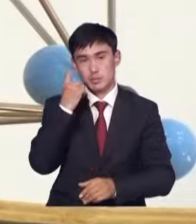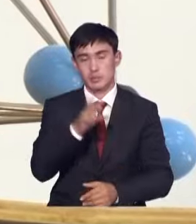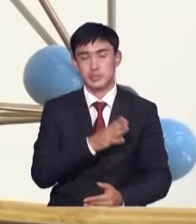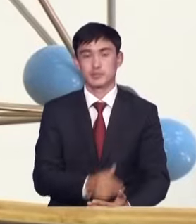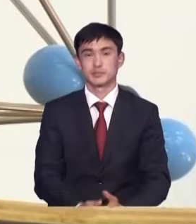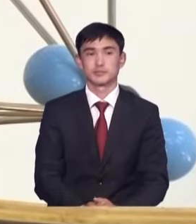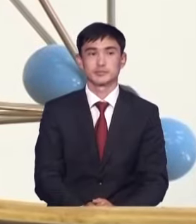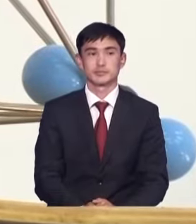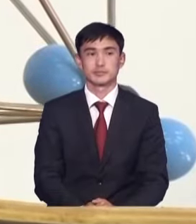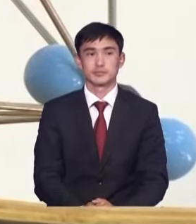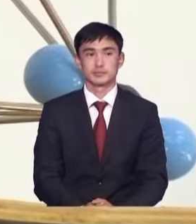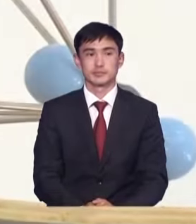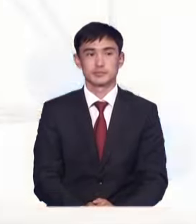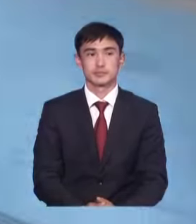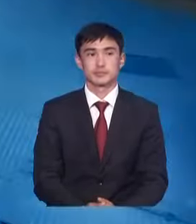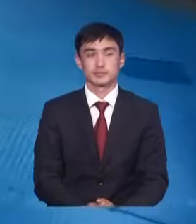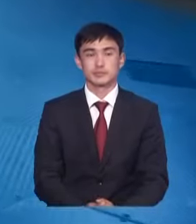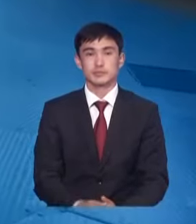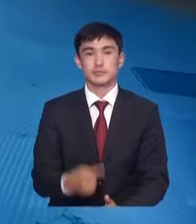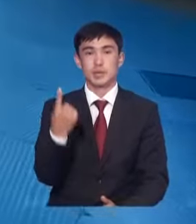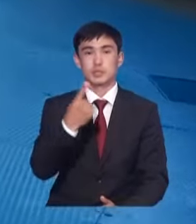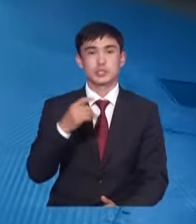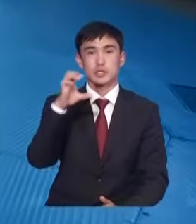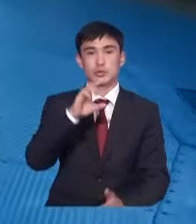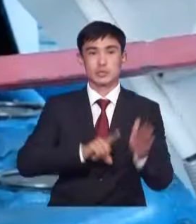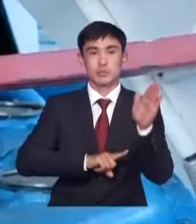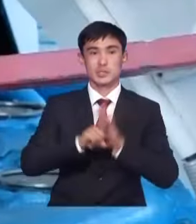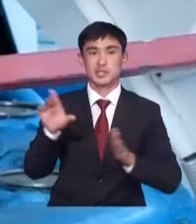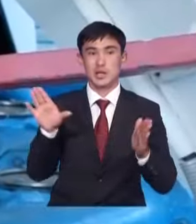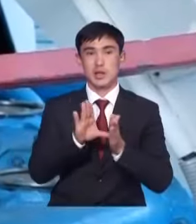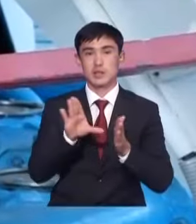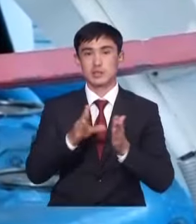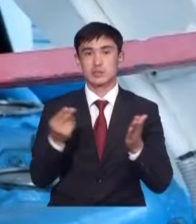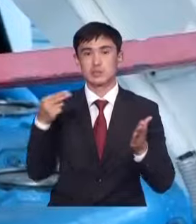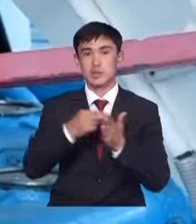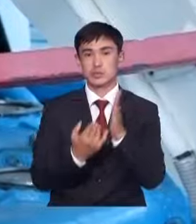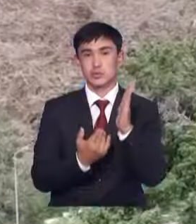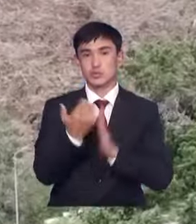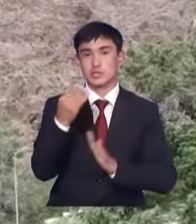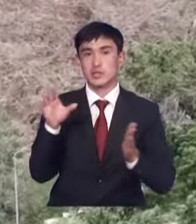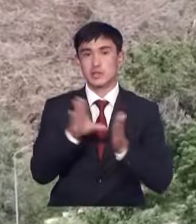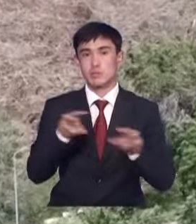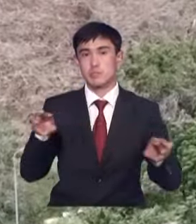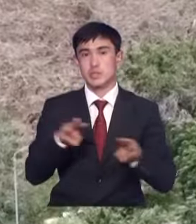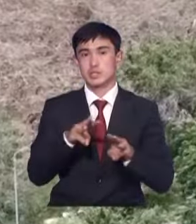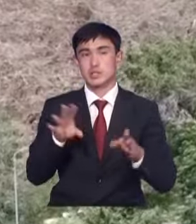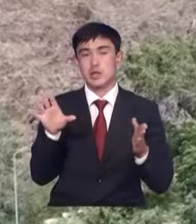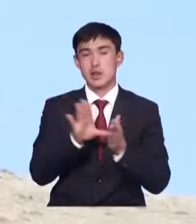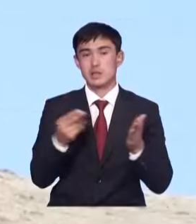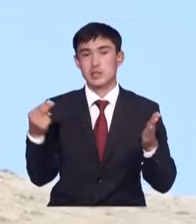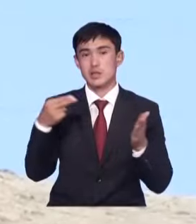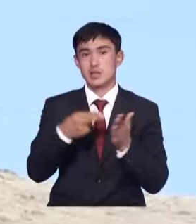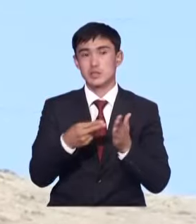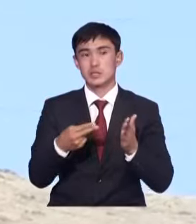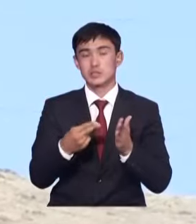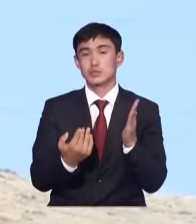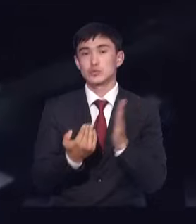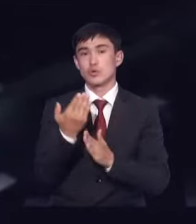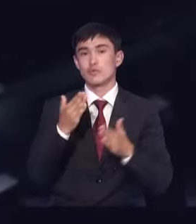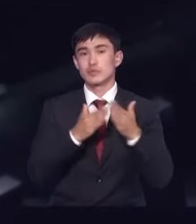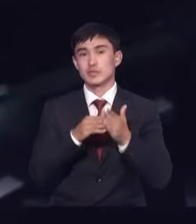хабарламада. 1 қыркүйектен бастап электр бағасы өспек. Энергетика министрлігі электр энергиясына жаңа